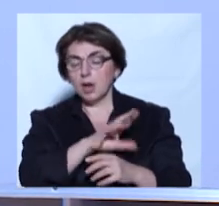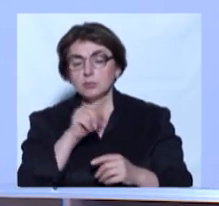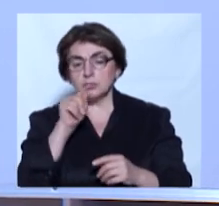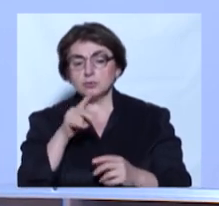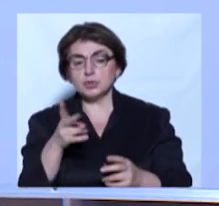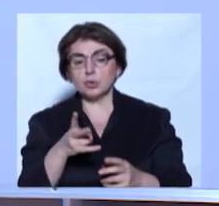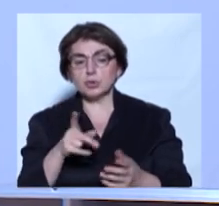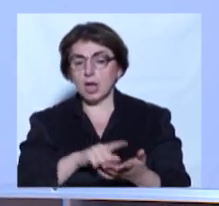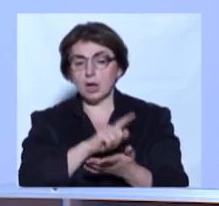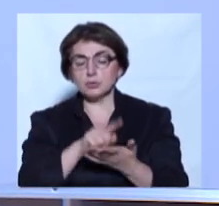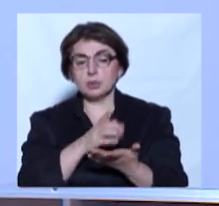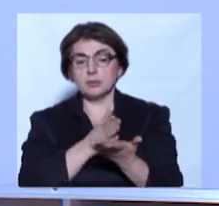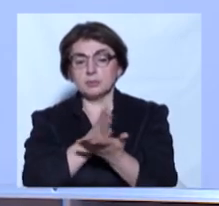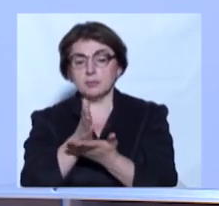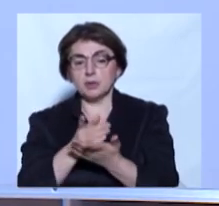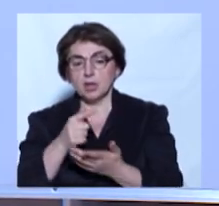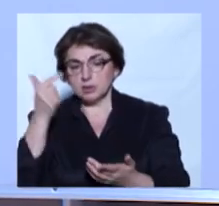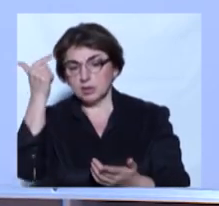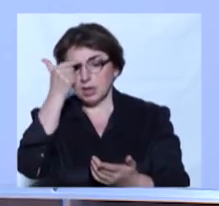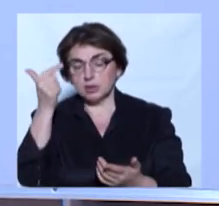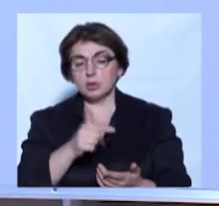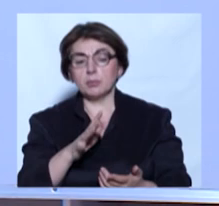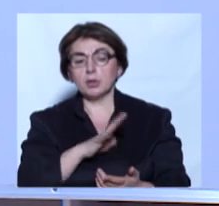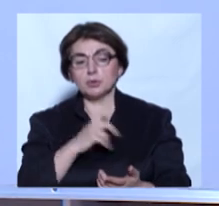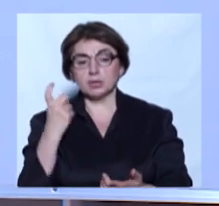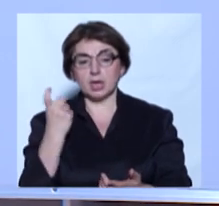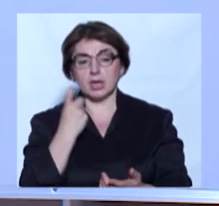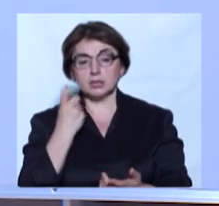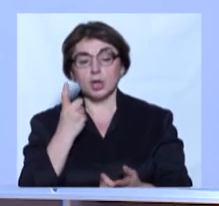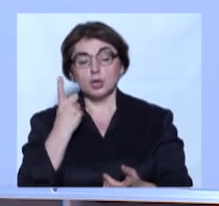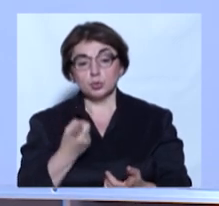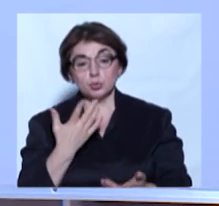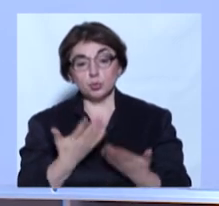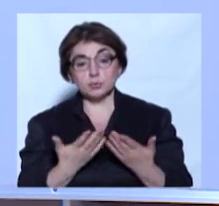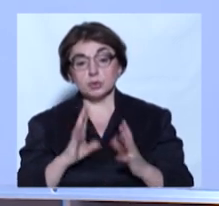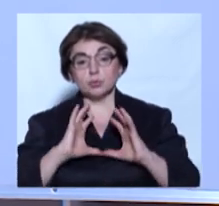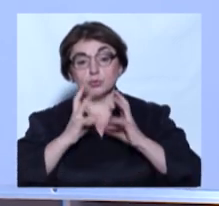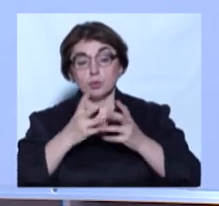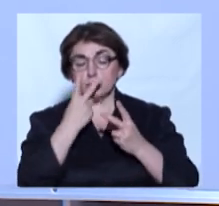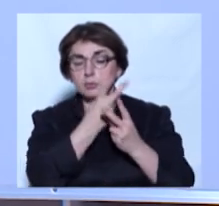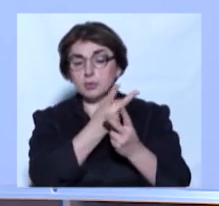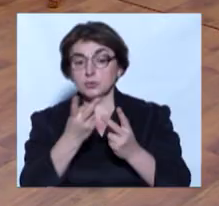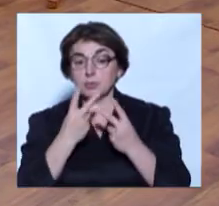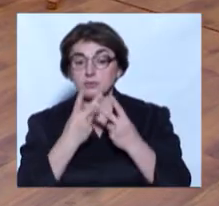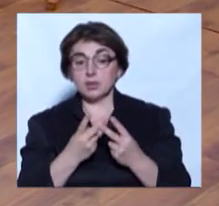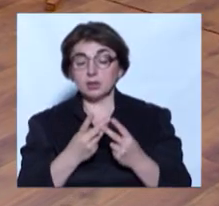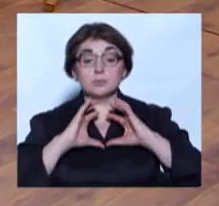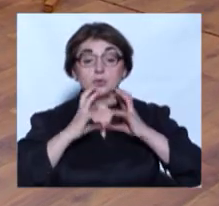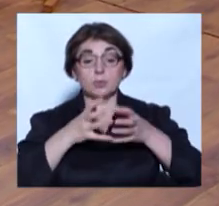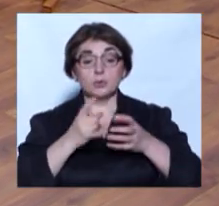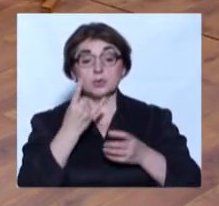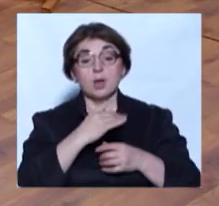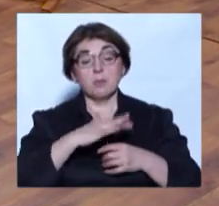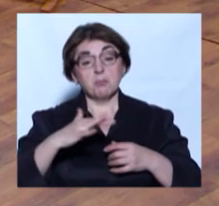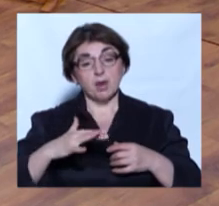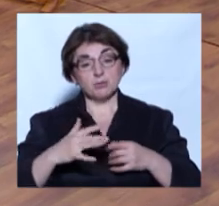მისთვის სწორედ ეს მიმართულება და ასევე განათლება იყოს ხარისხიანი. თუმცა თუ მსოფლიოს მაჩვენებლებს გადავხედავთ, სამწუხაროდ მოზარდების